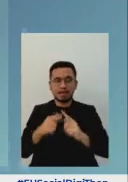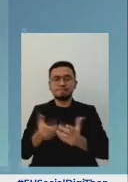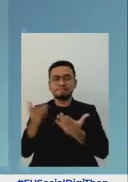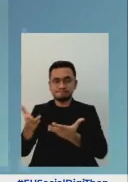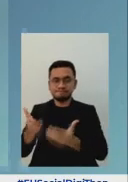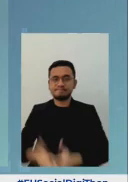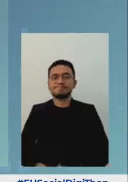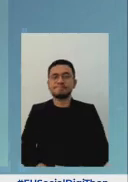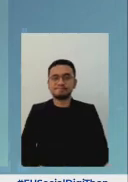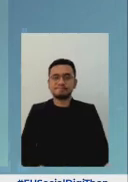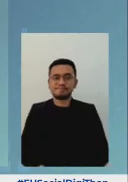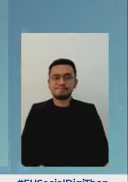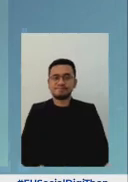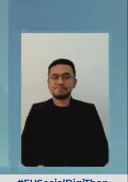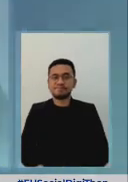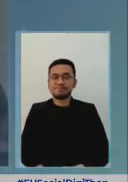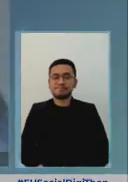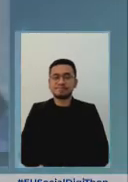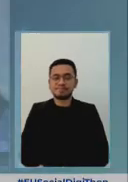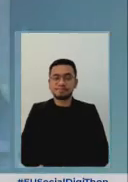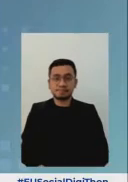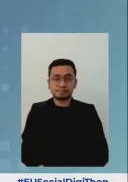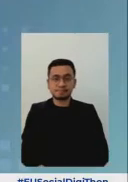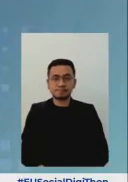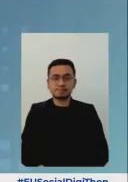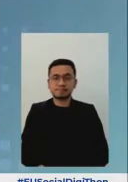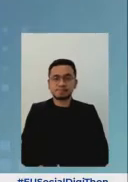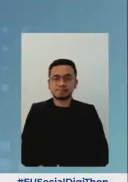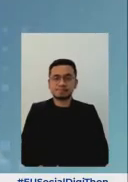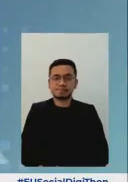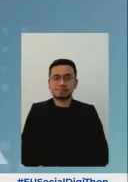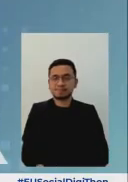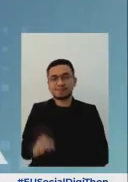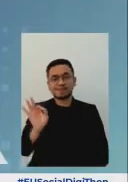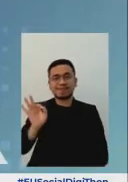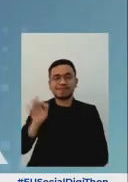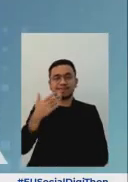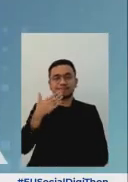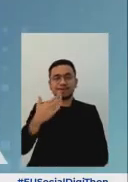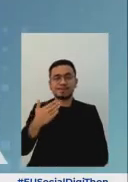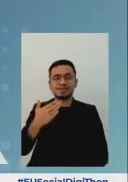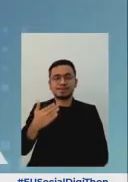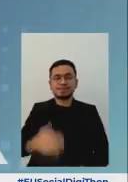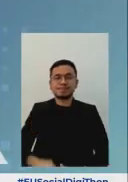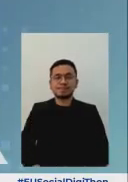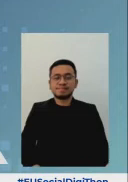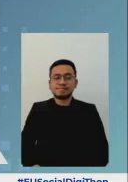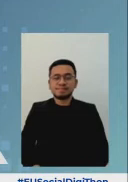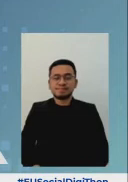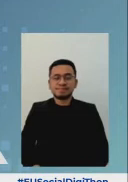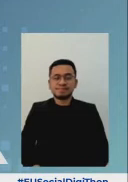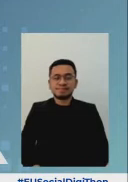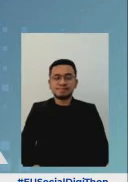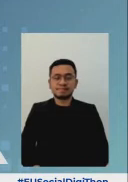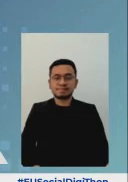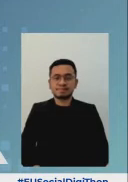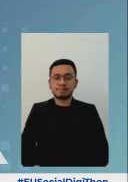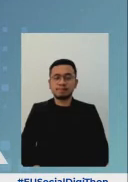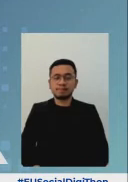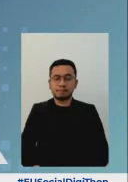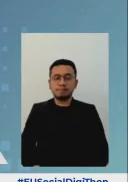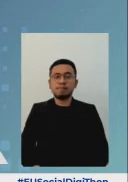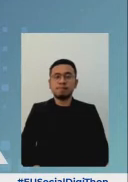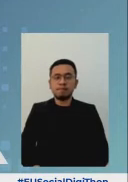Nina. Oke, baik. Terima kasih Mbak Lastri. Jadi tadi kan kita udah